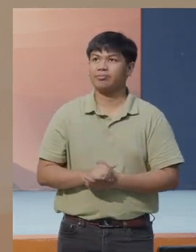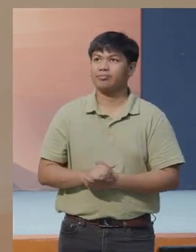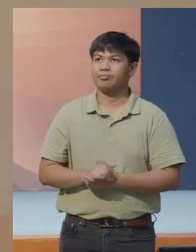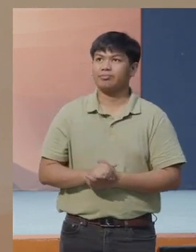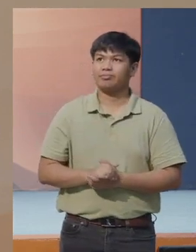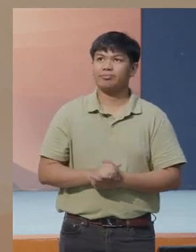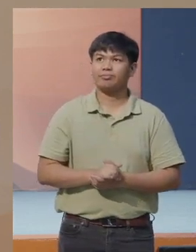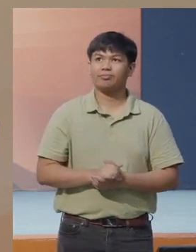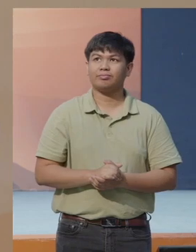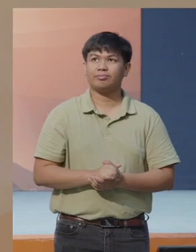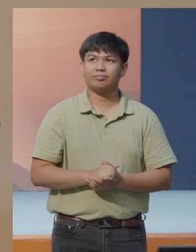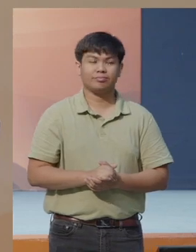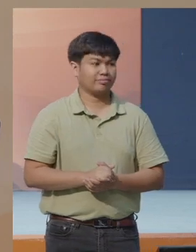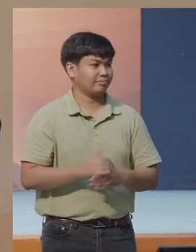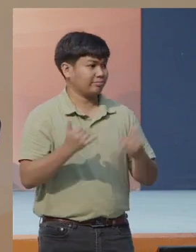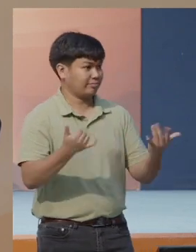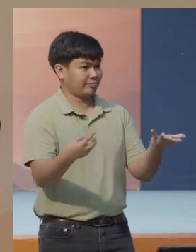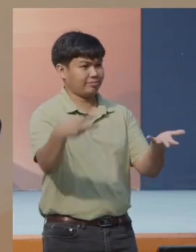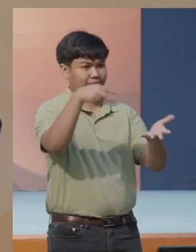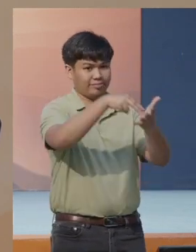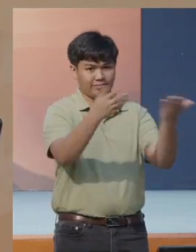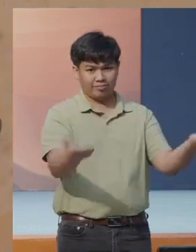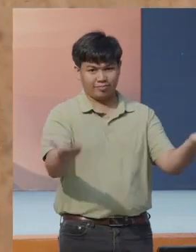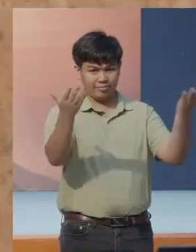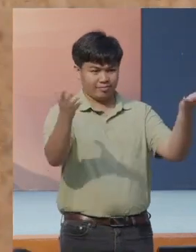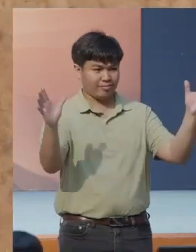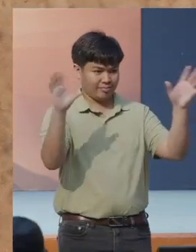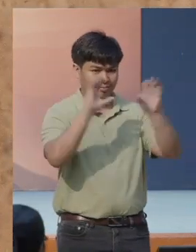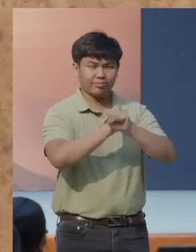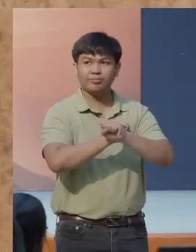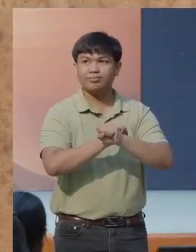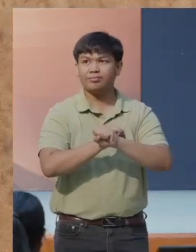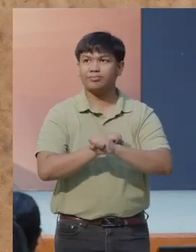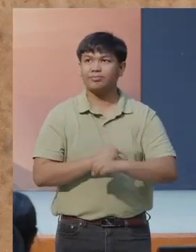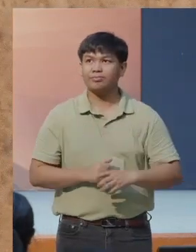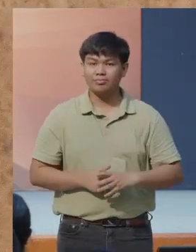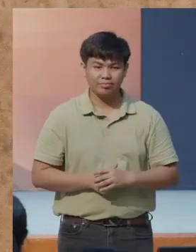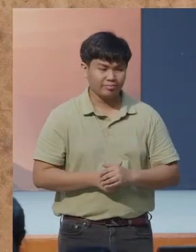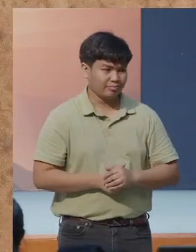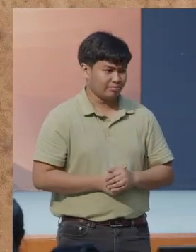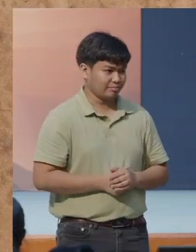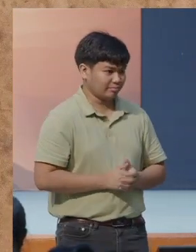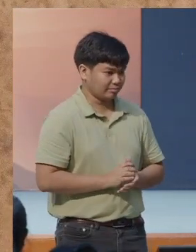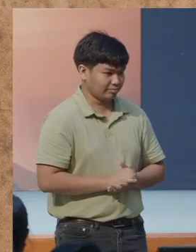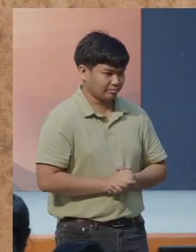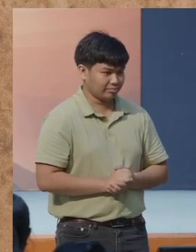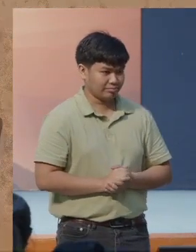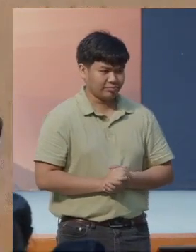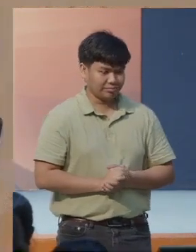Diyos. Tumayo nga po tayong lahat. Let us pray.